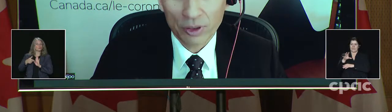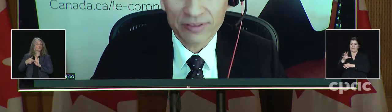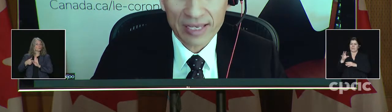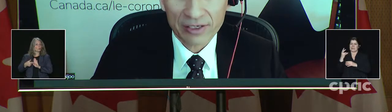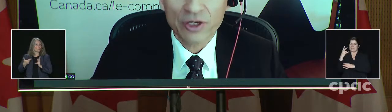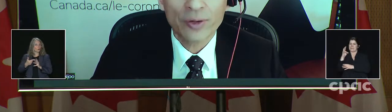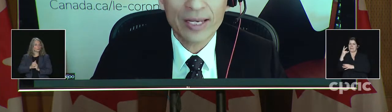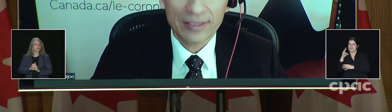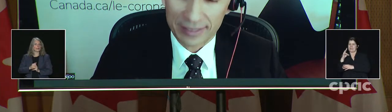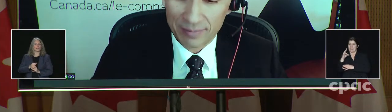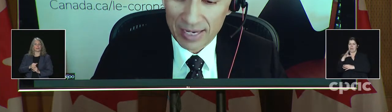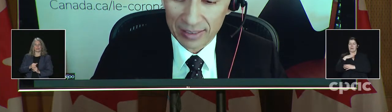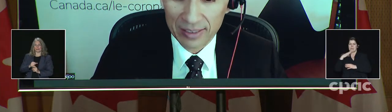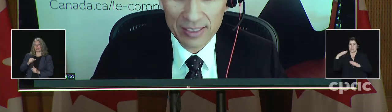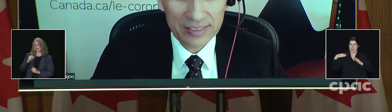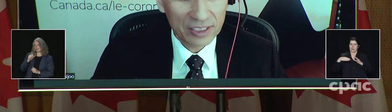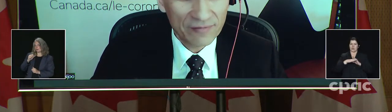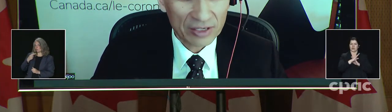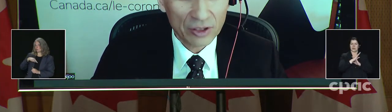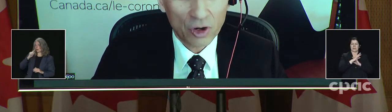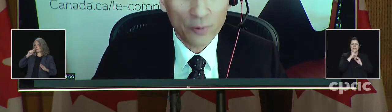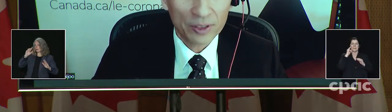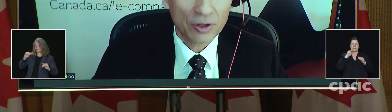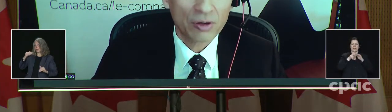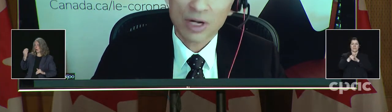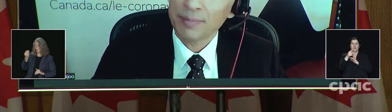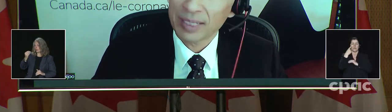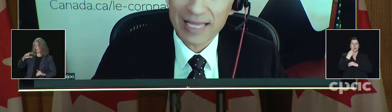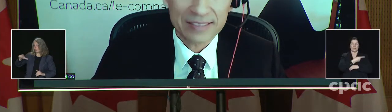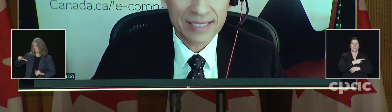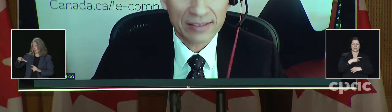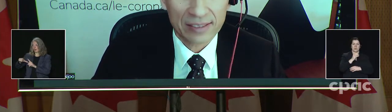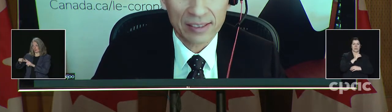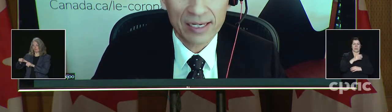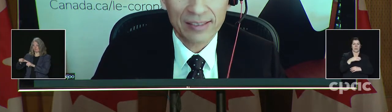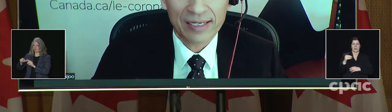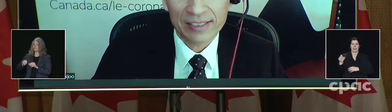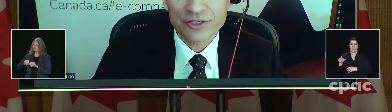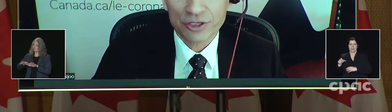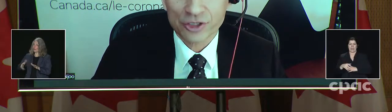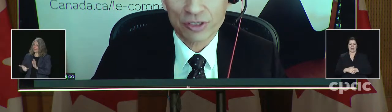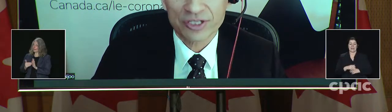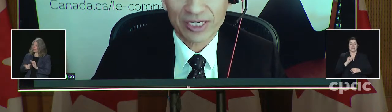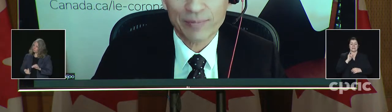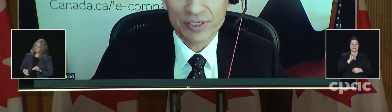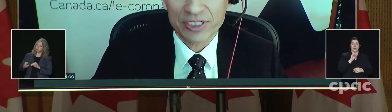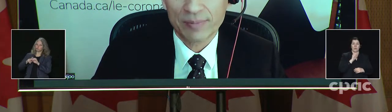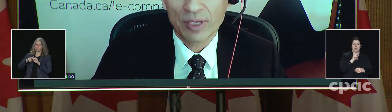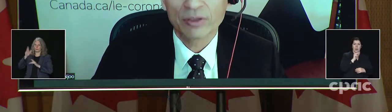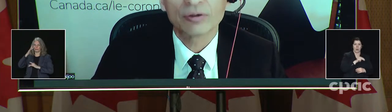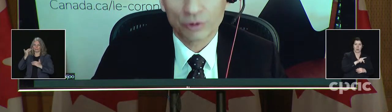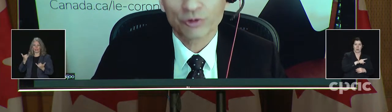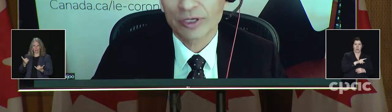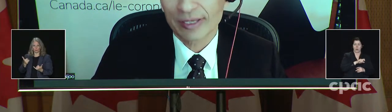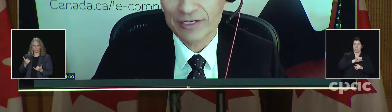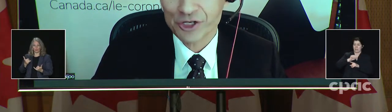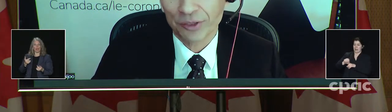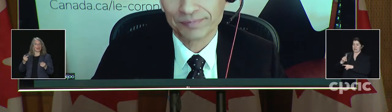pour l'Ontario et le Québec. Si le variant Omicron remplace Delta, la résurgence serait possible